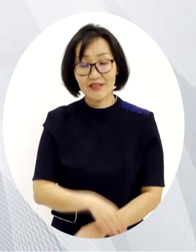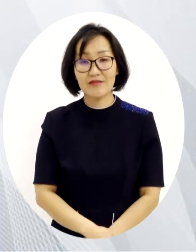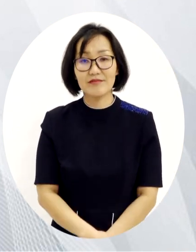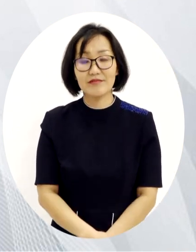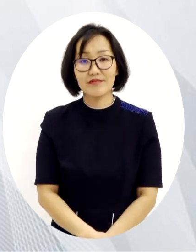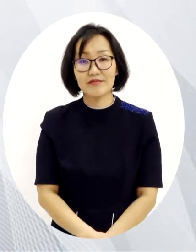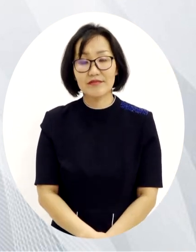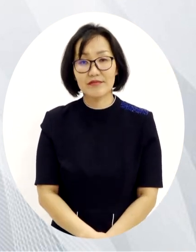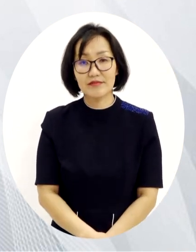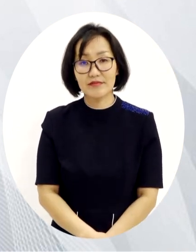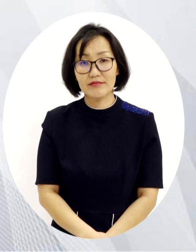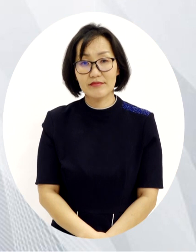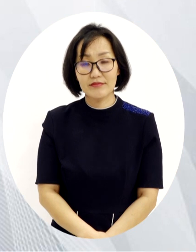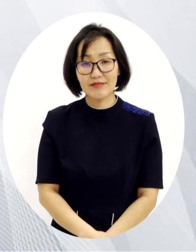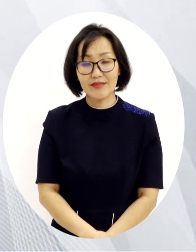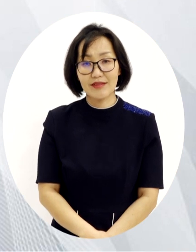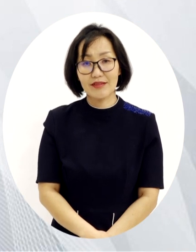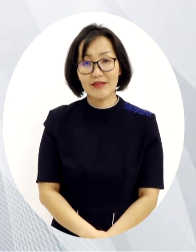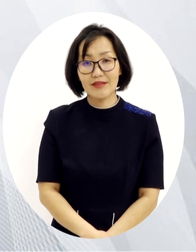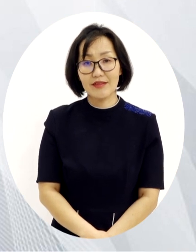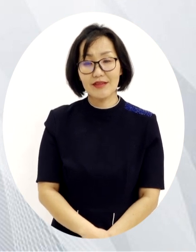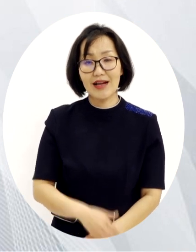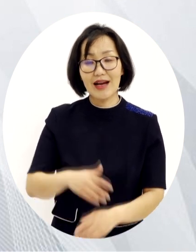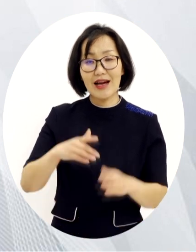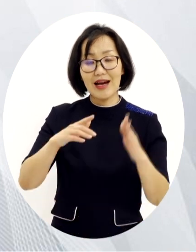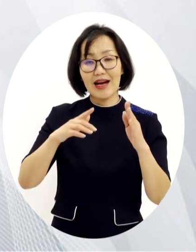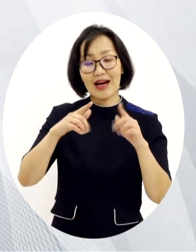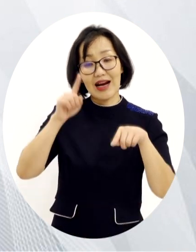графикийн нэр тэлмэнгийн өсөлтийн